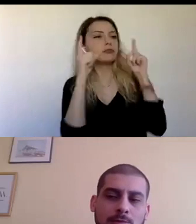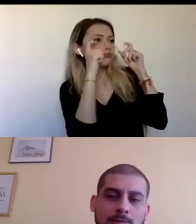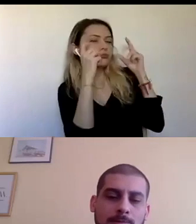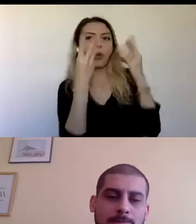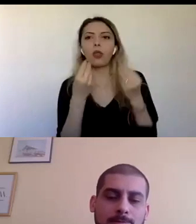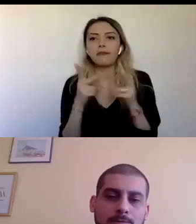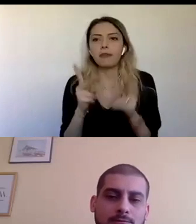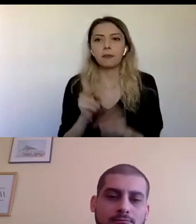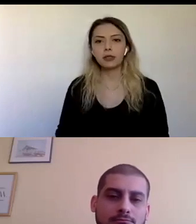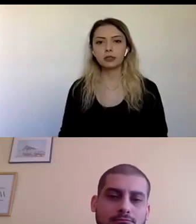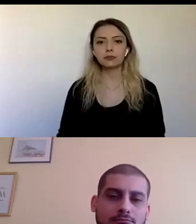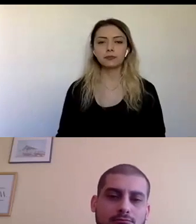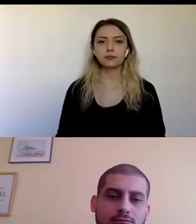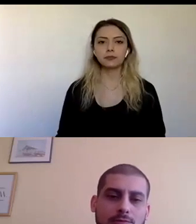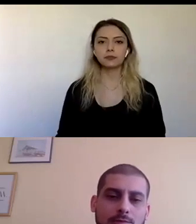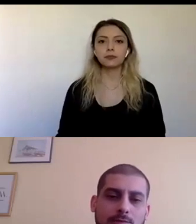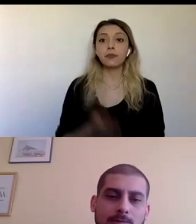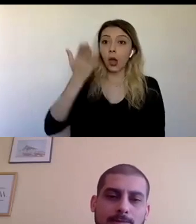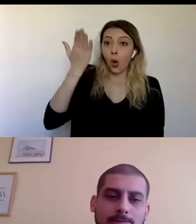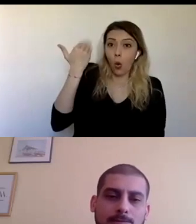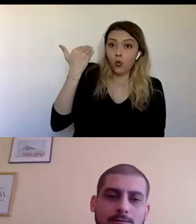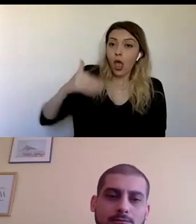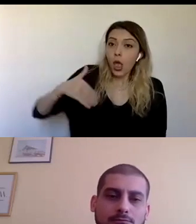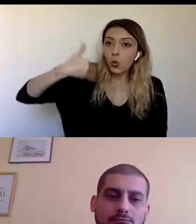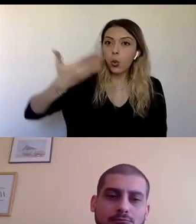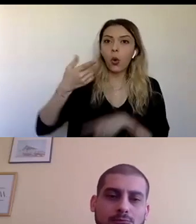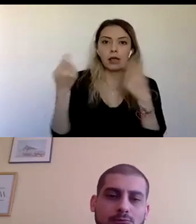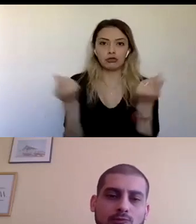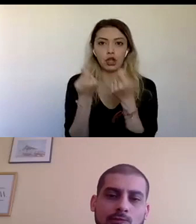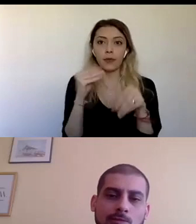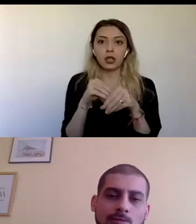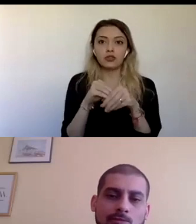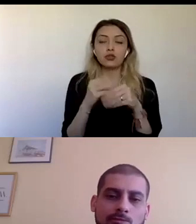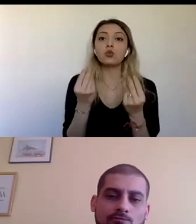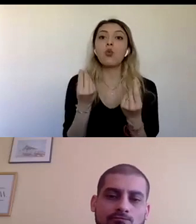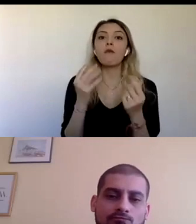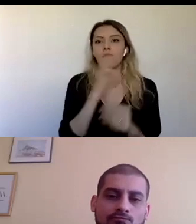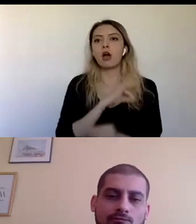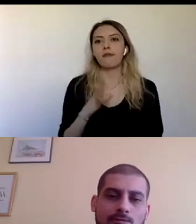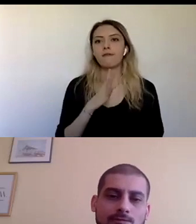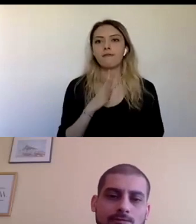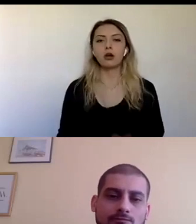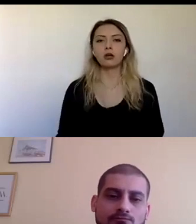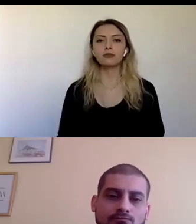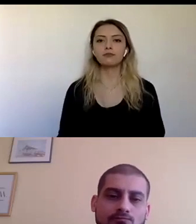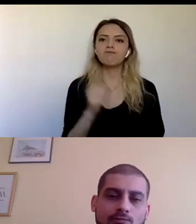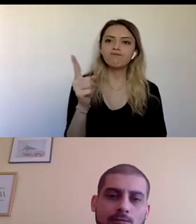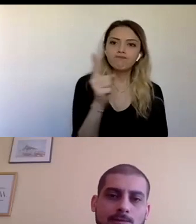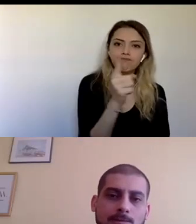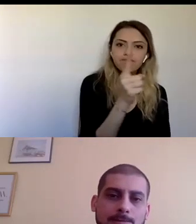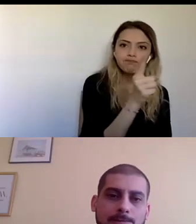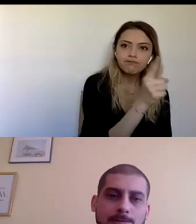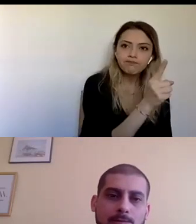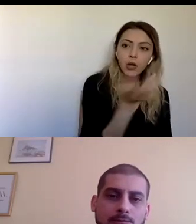olabilir. Öncesi sonrası çalışmaları için gördüğünüz gibi oldukça işlevsel bir araç. Yani işte çevre